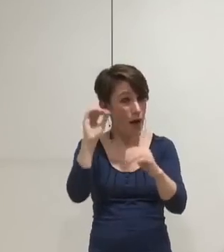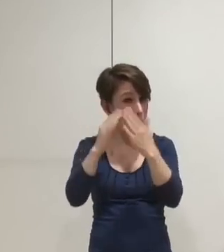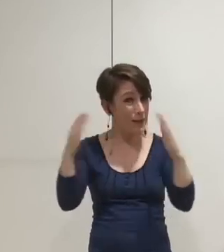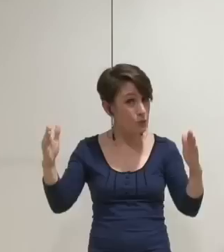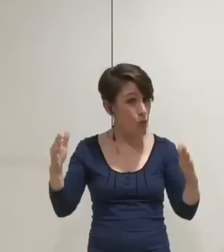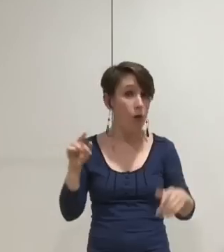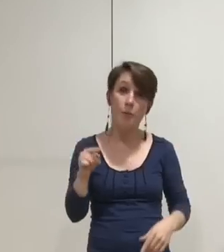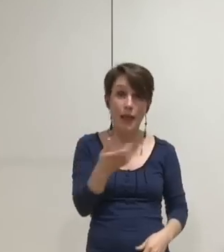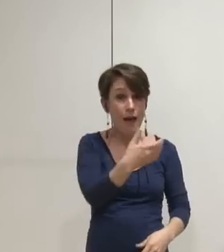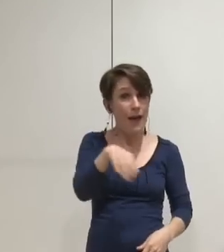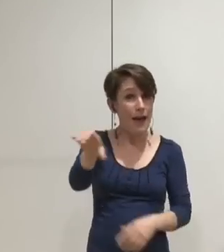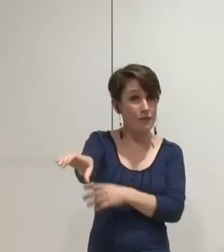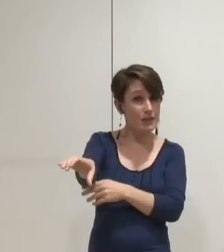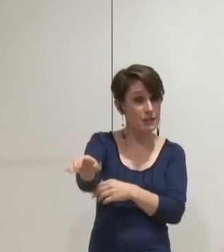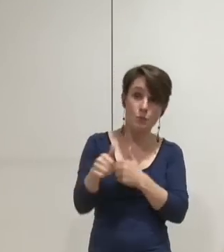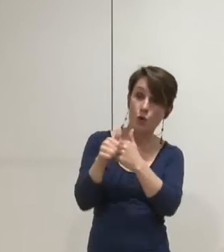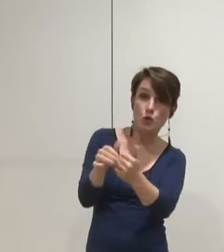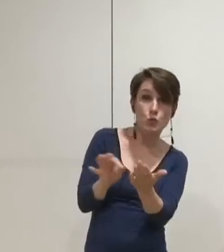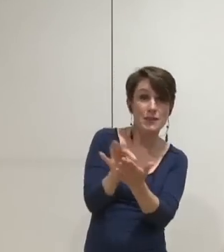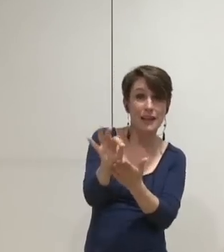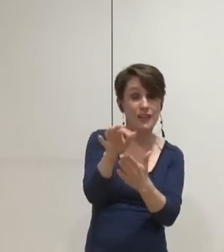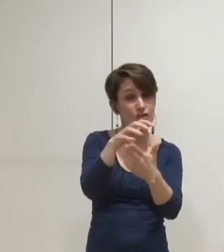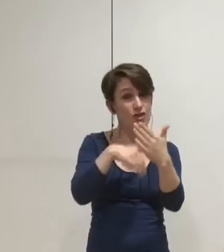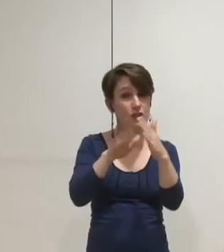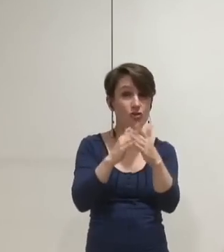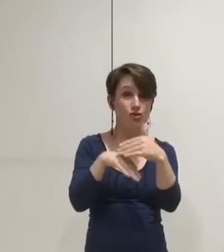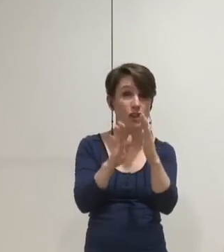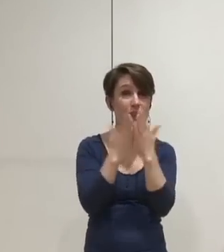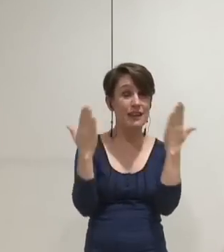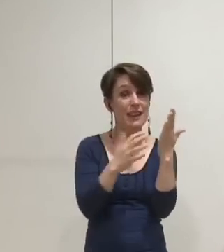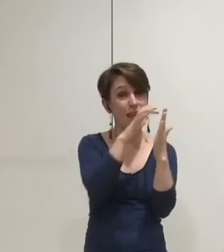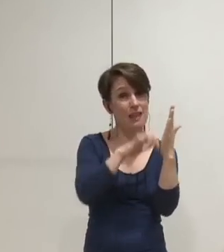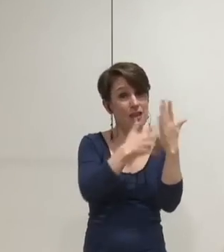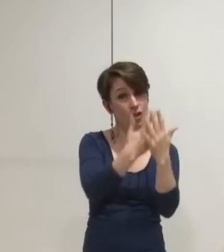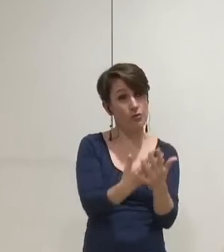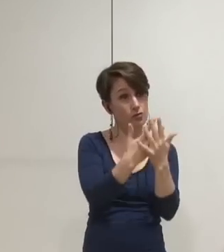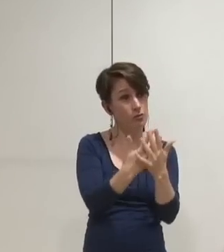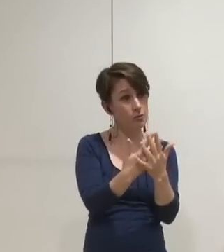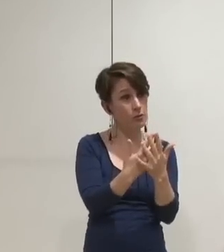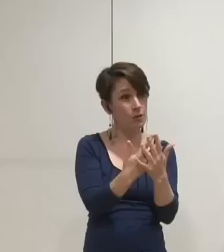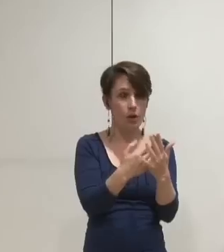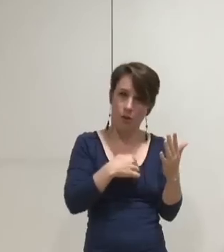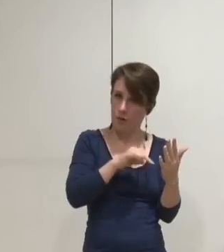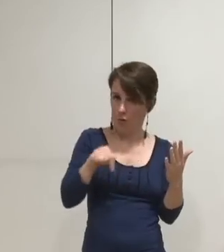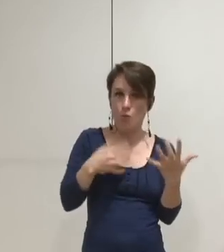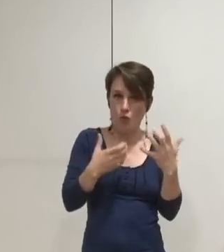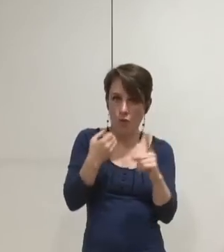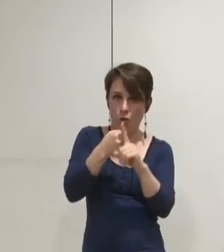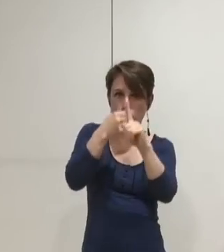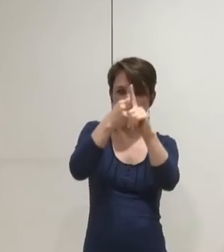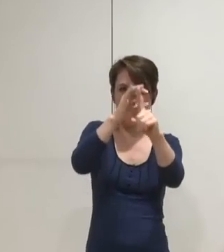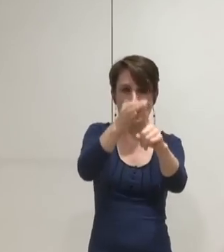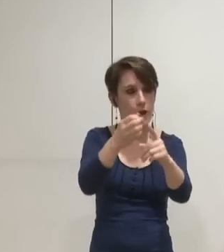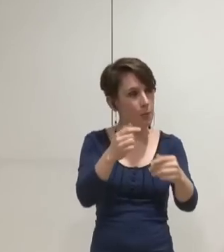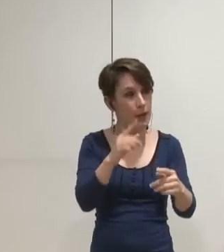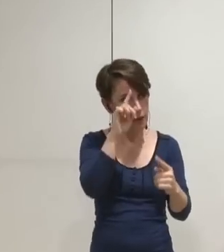stratégie qui sera inscrite évidemment dans le cahier des charges et que nous souhaitons porter la question n'est pas légère